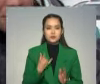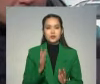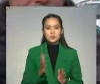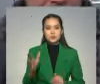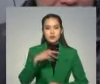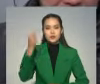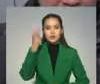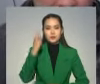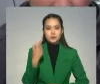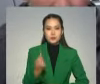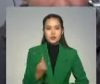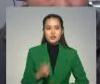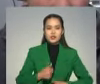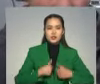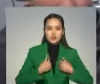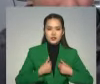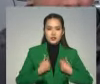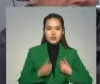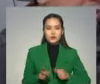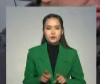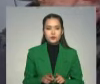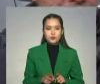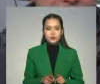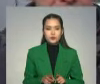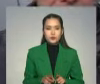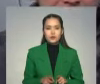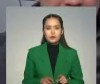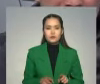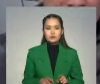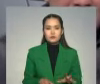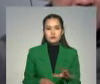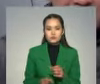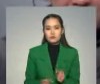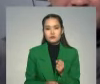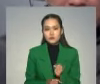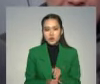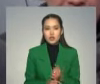понимаете, что каждый вопрос с каждой стороной, он двухсторонний. То есть